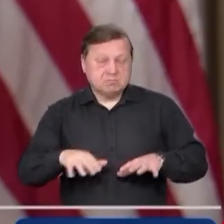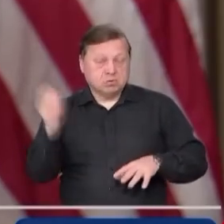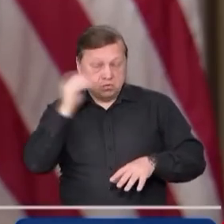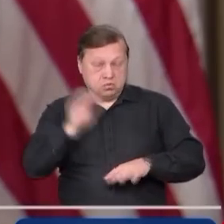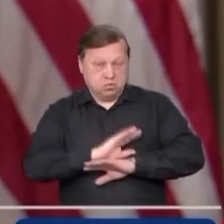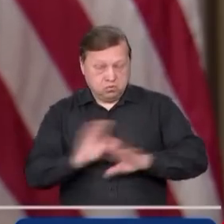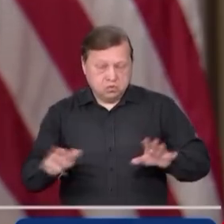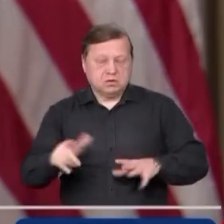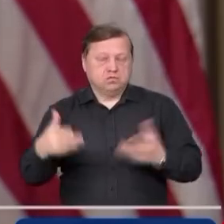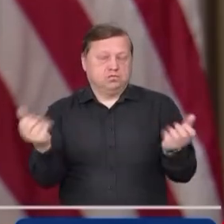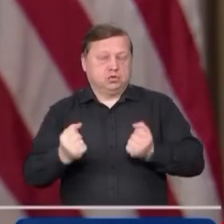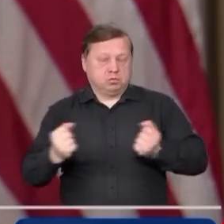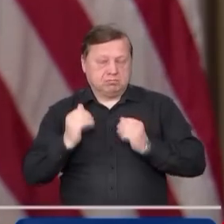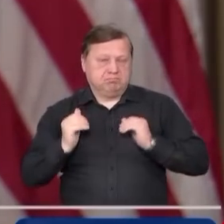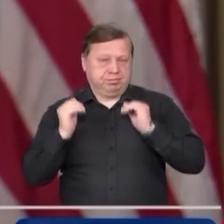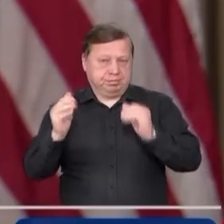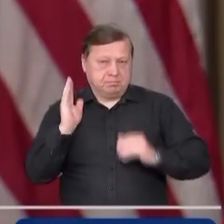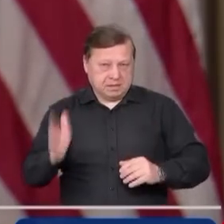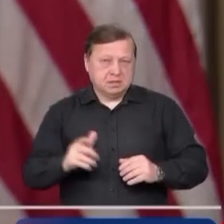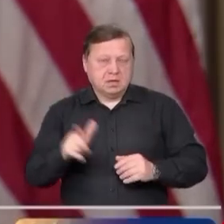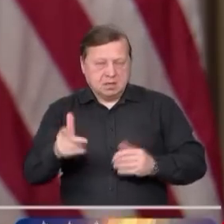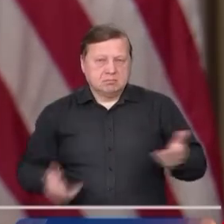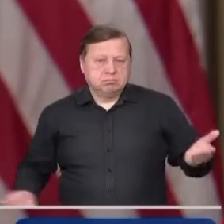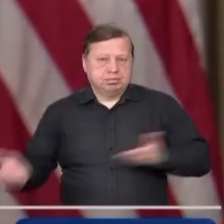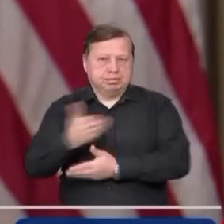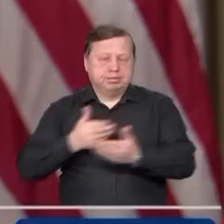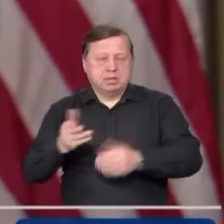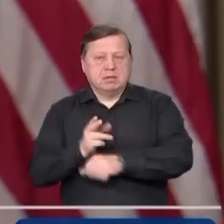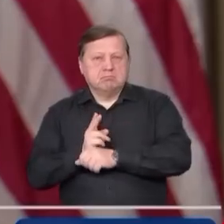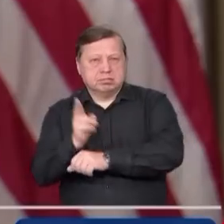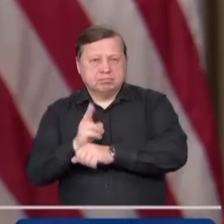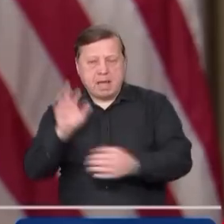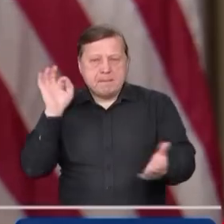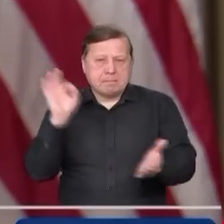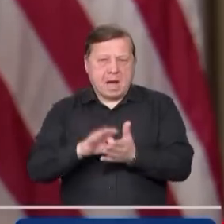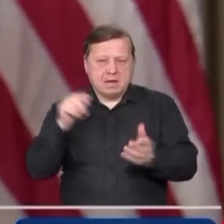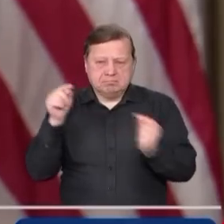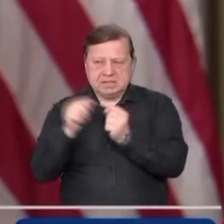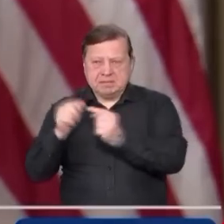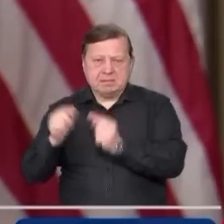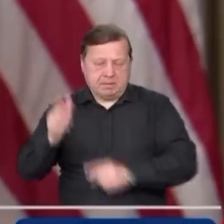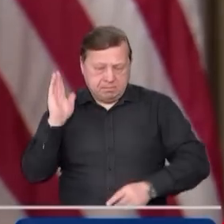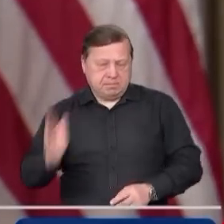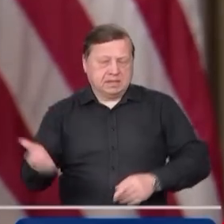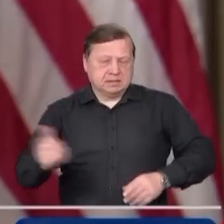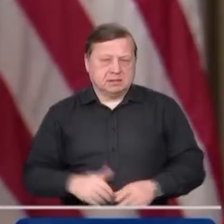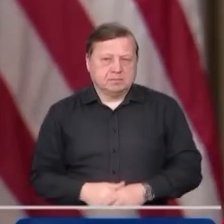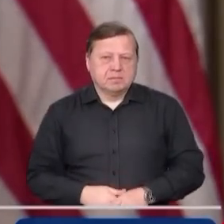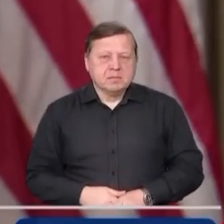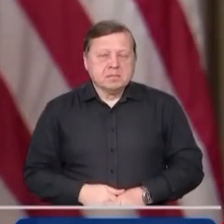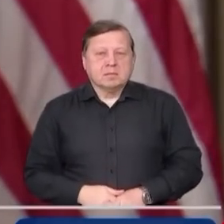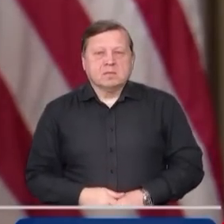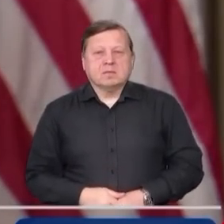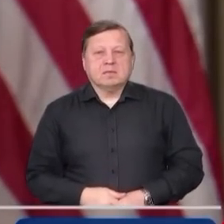operacyjne, szczególnie jeśli chodzi o synchronizację ognia artylerii z manewrami na ziemi.